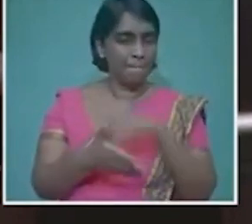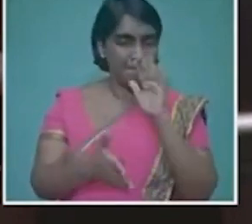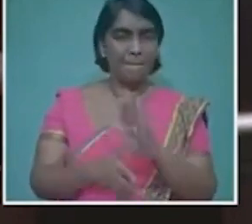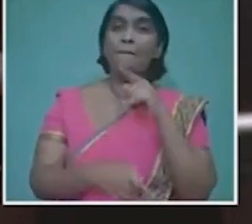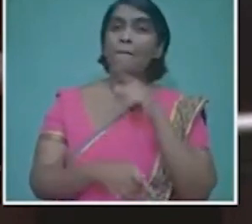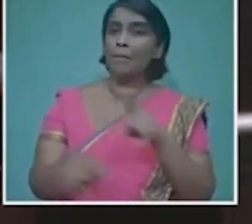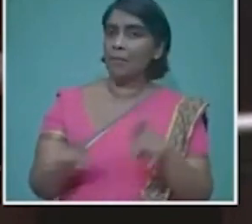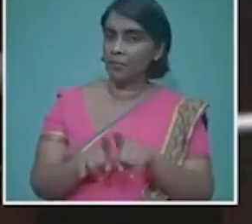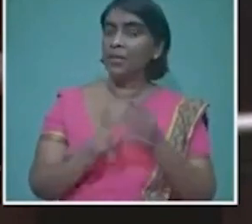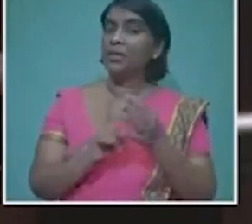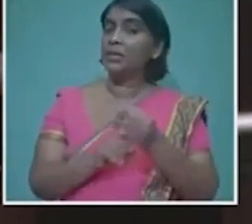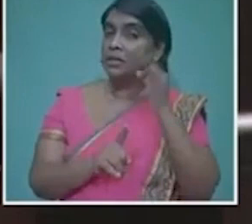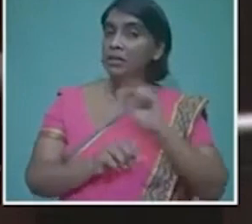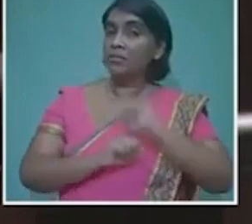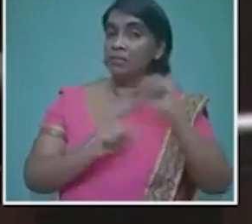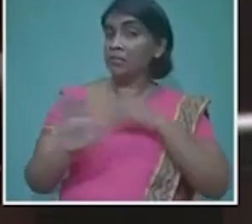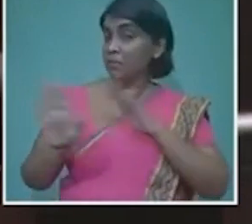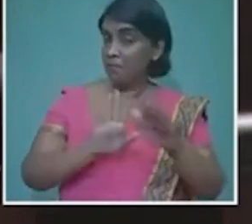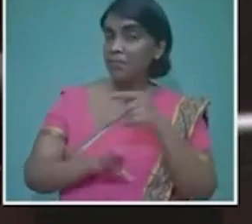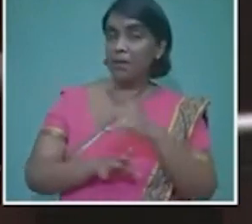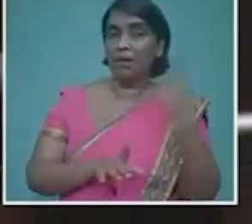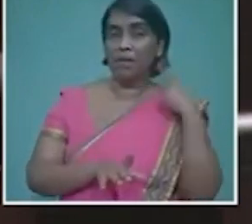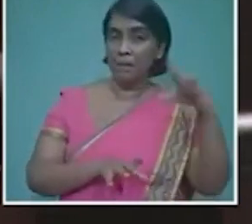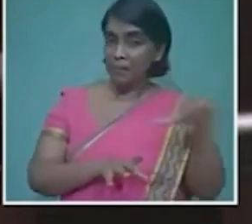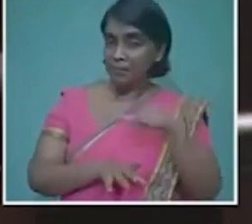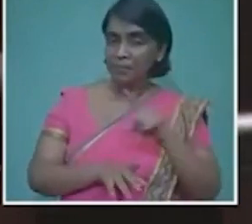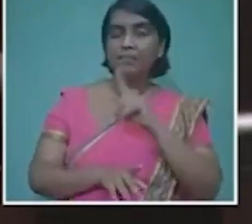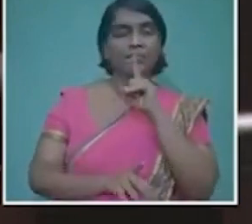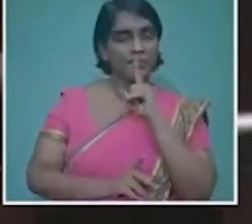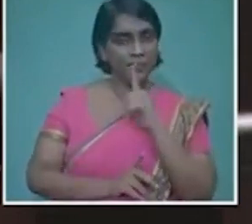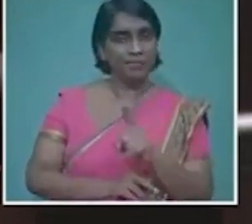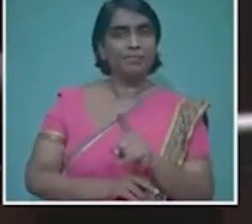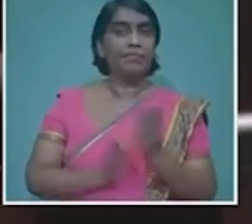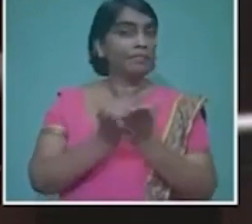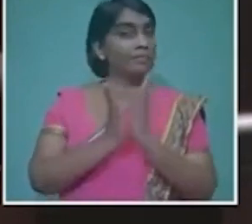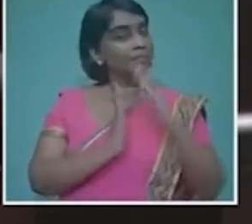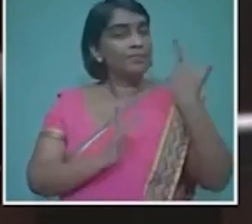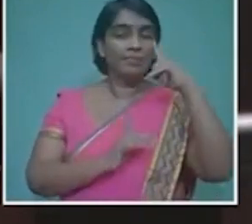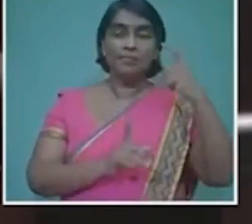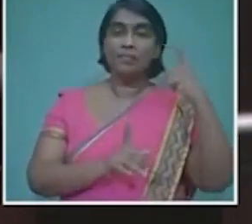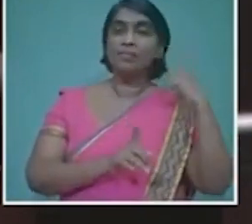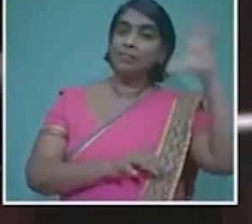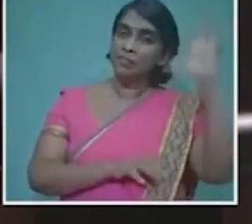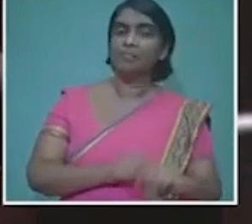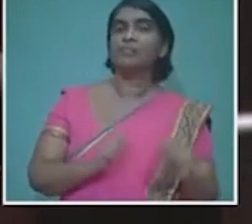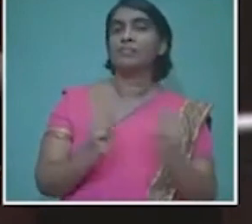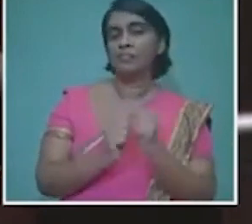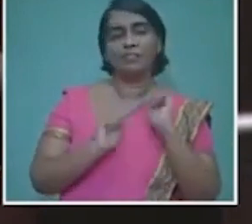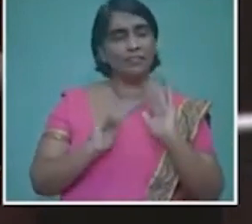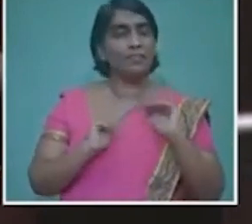வந்திருக்கிறார்கள். இராணுவத்தை விற்று பிழைத்து அரசியல் செய்யும் தரப்பினர் இராணுவத்தின் சம்பளம் பற்றி கருத்துரைக்கவில்லை.